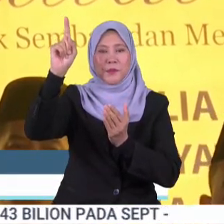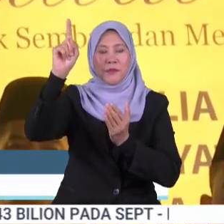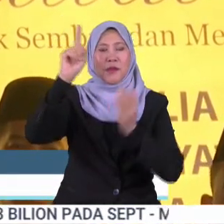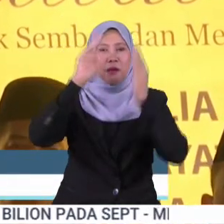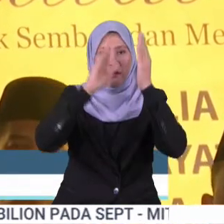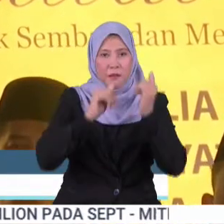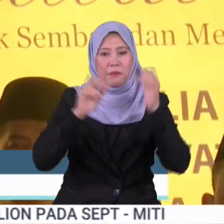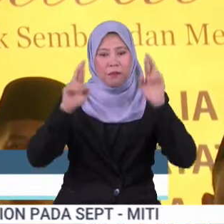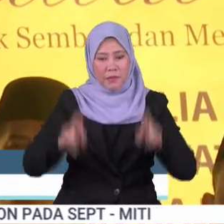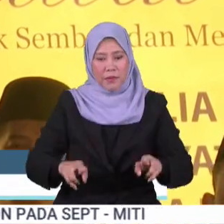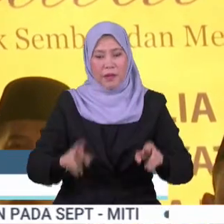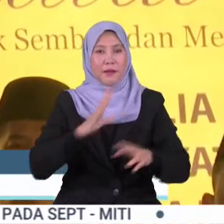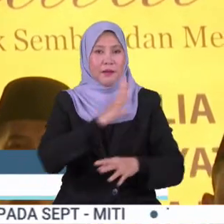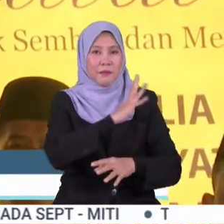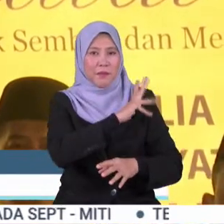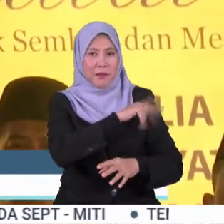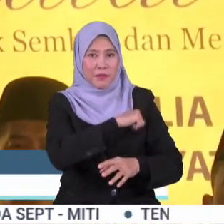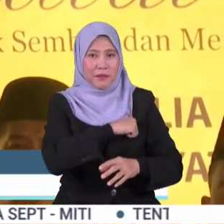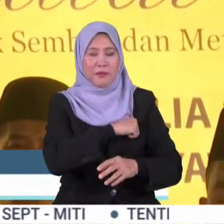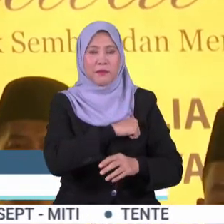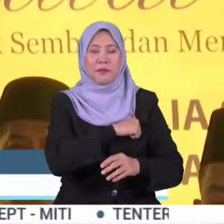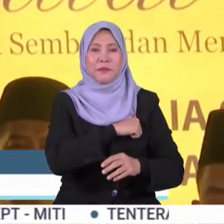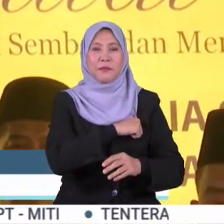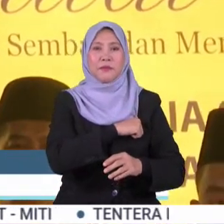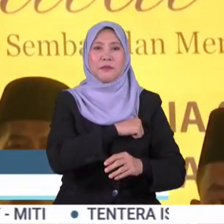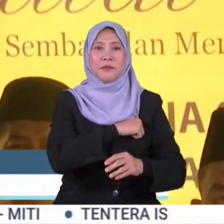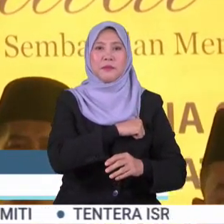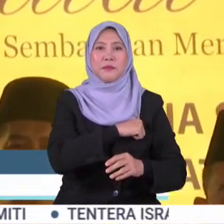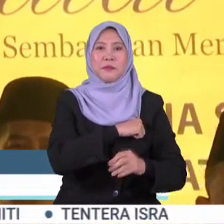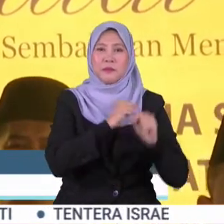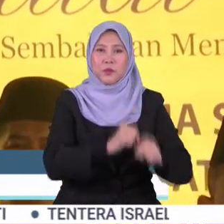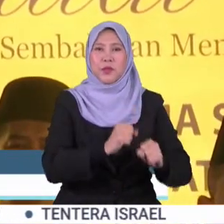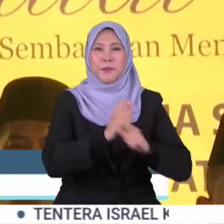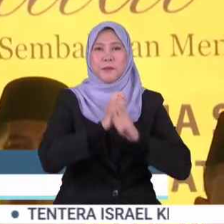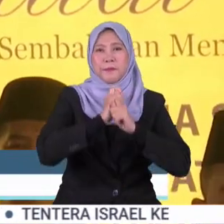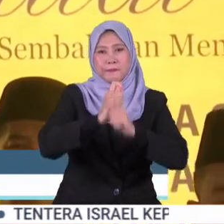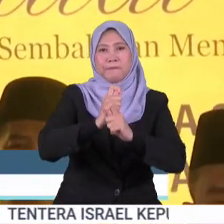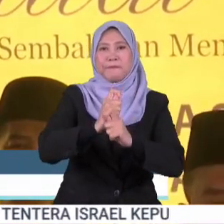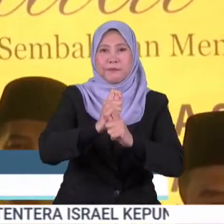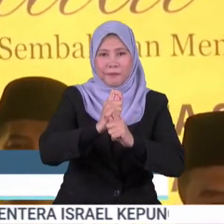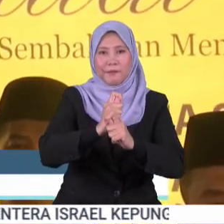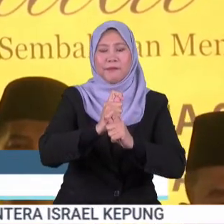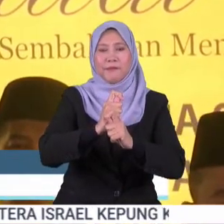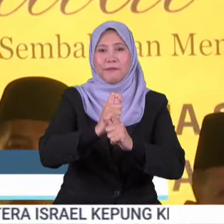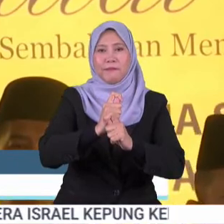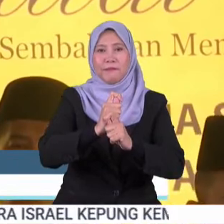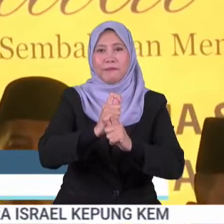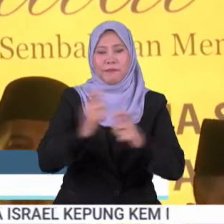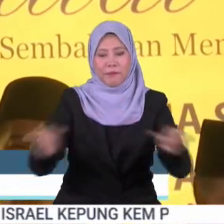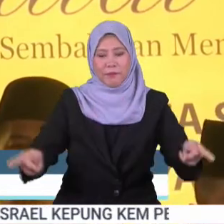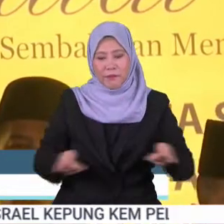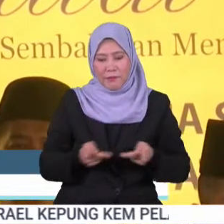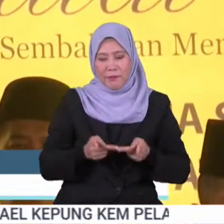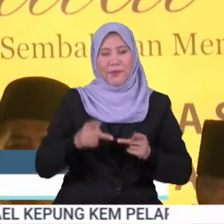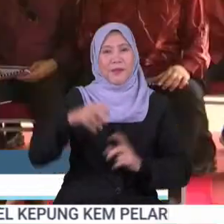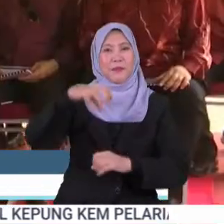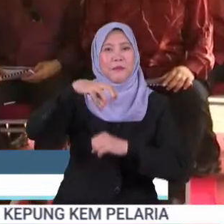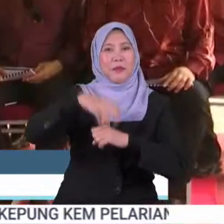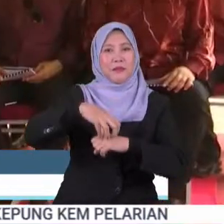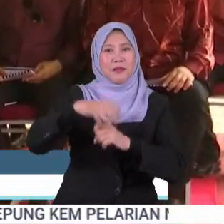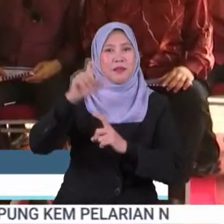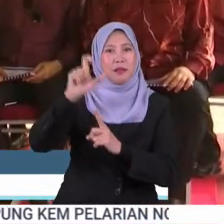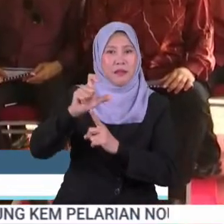rakyat Palestin dan bumi Palestin dapat dipertahankan khususnya kawasan Masjid Al-Aqsa.